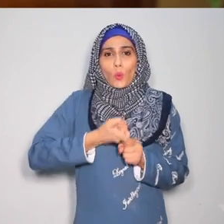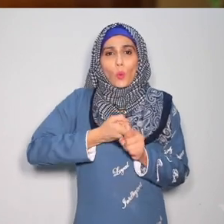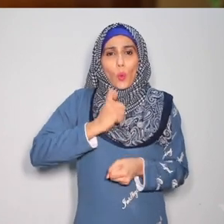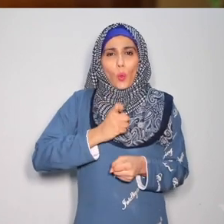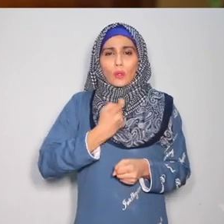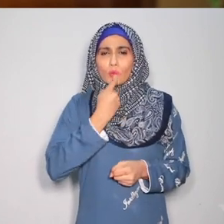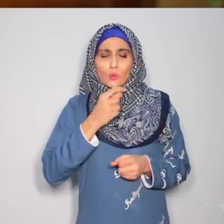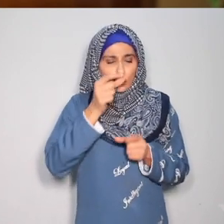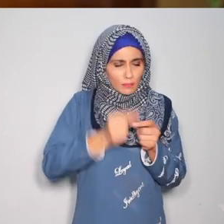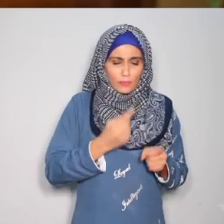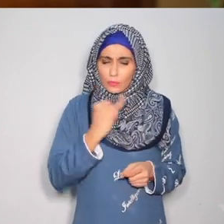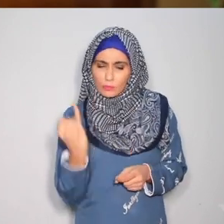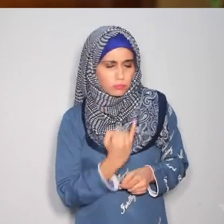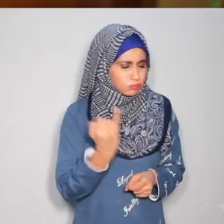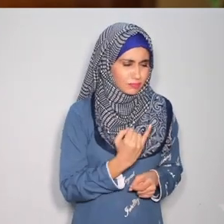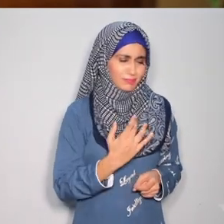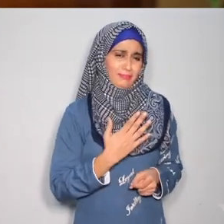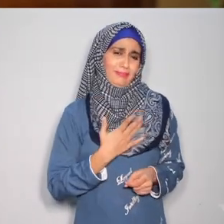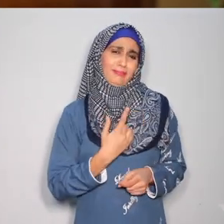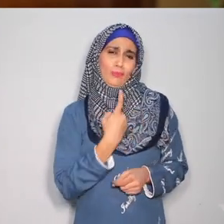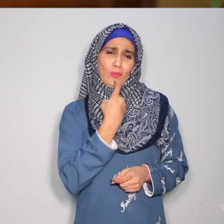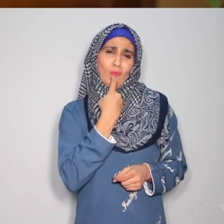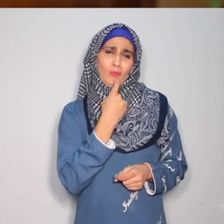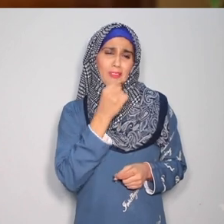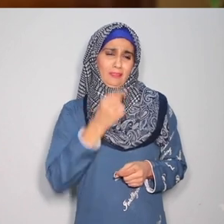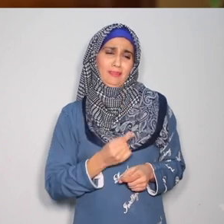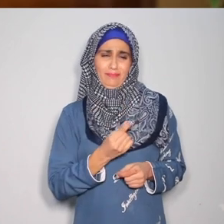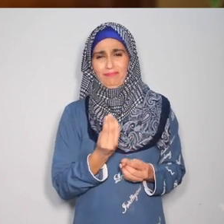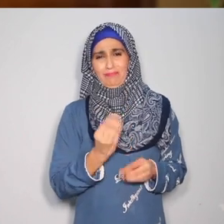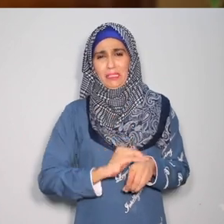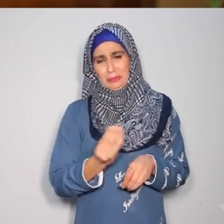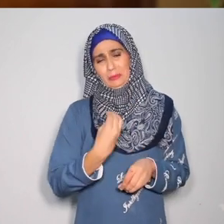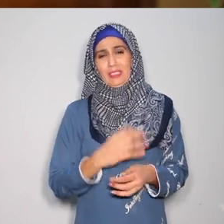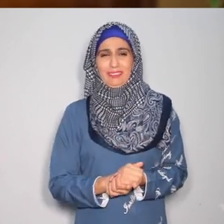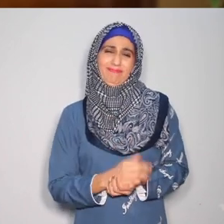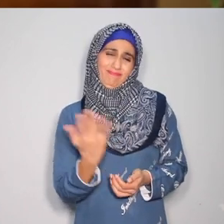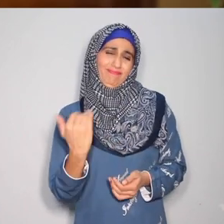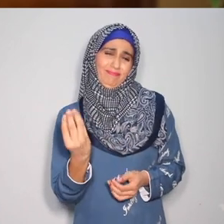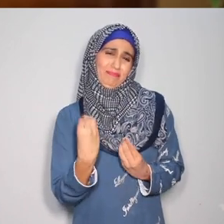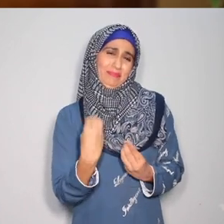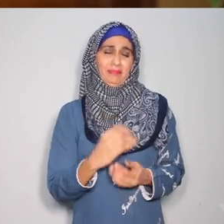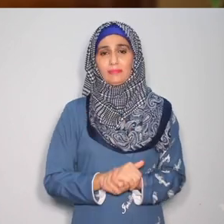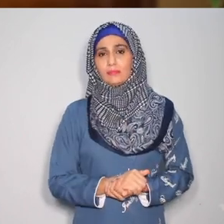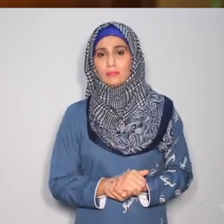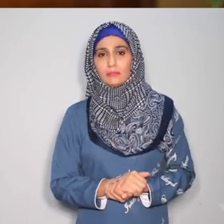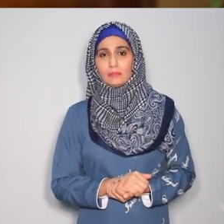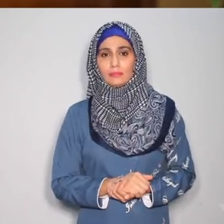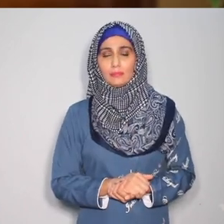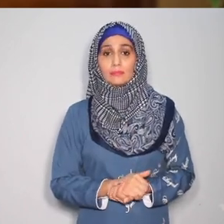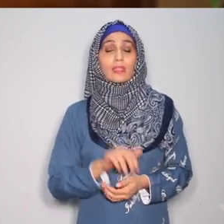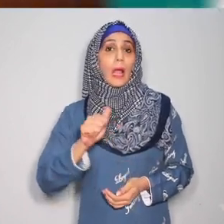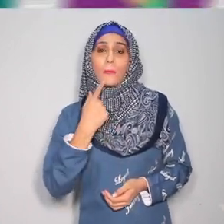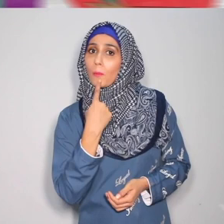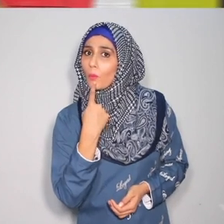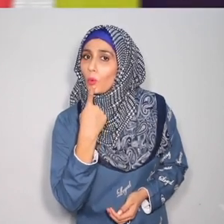राशिद ने स्ट्रॉ ढूंढते हुए अमजद से कहा, मुझे कहीं स्ट्रॉ नज़र नहीं आ रहा, स्ट्रॉ ले